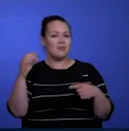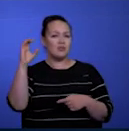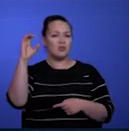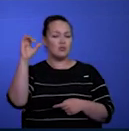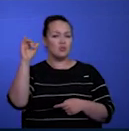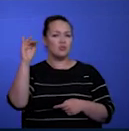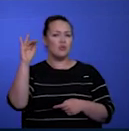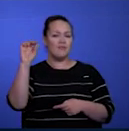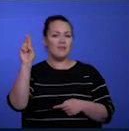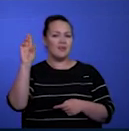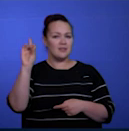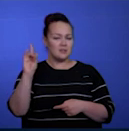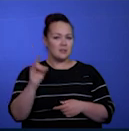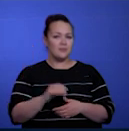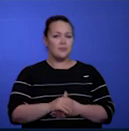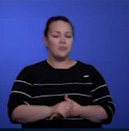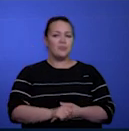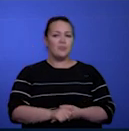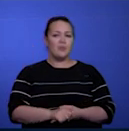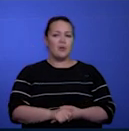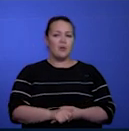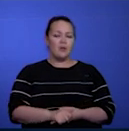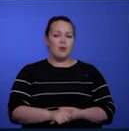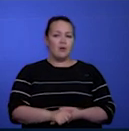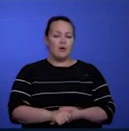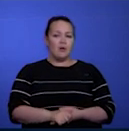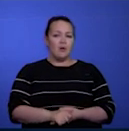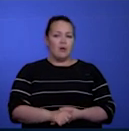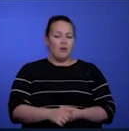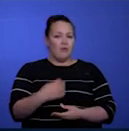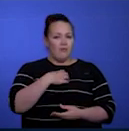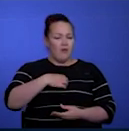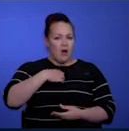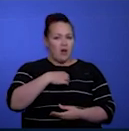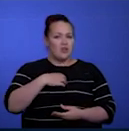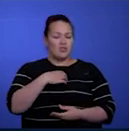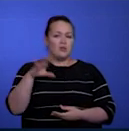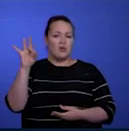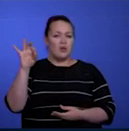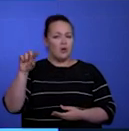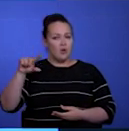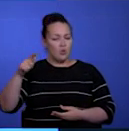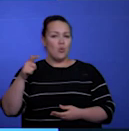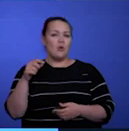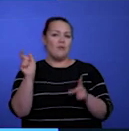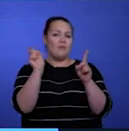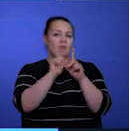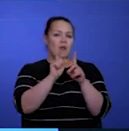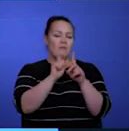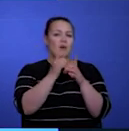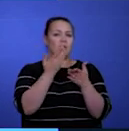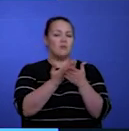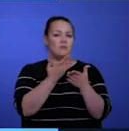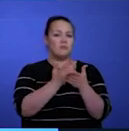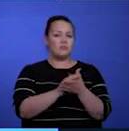на самом деле ребята суффиксы играют огромную роль в словах суффиксы